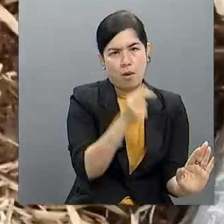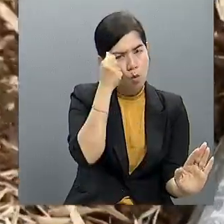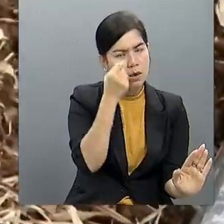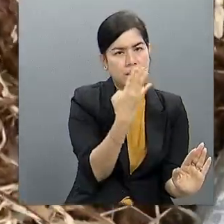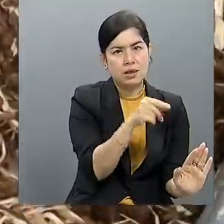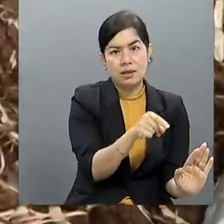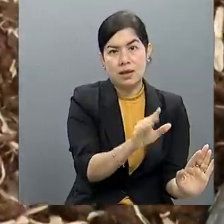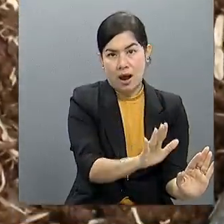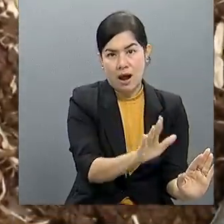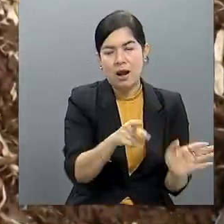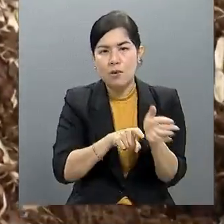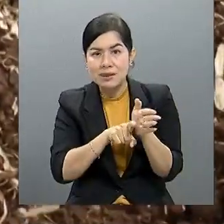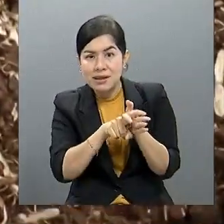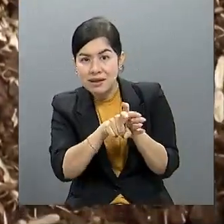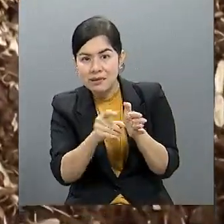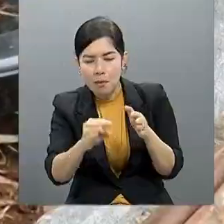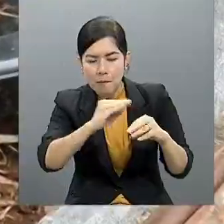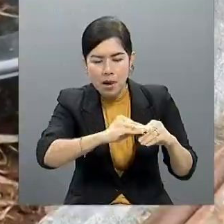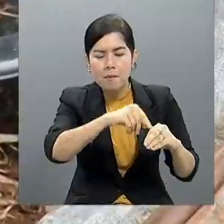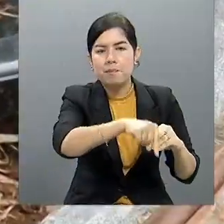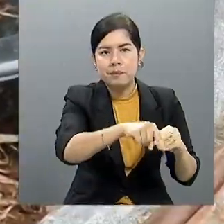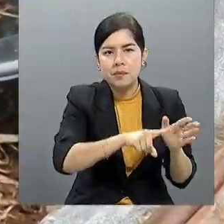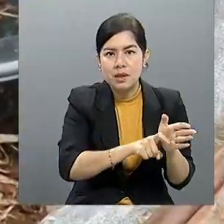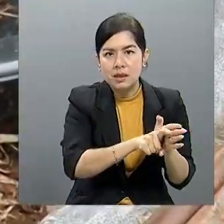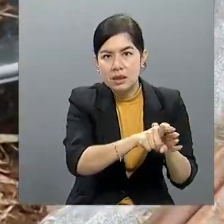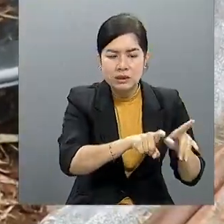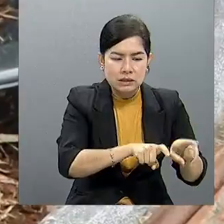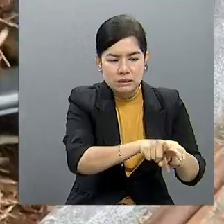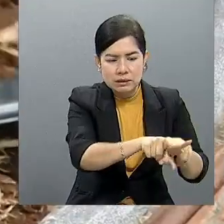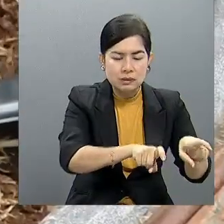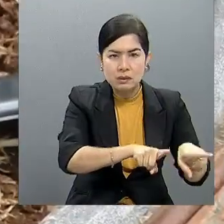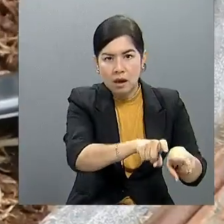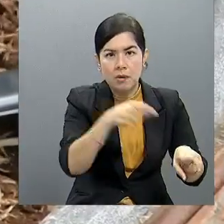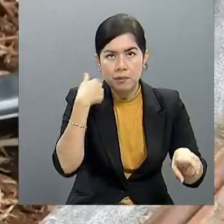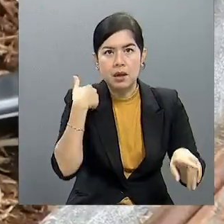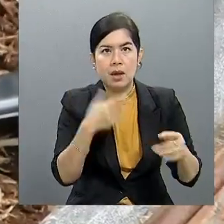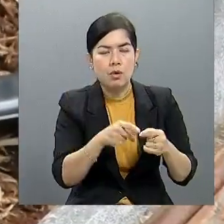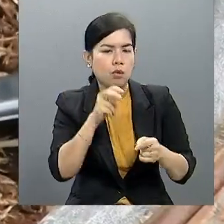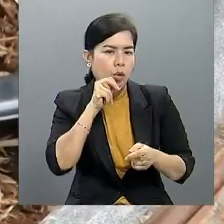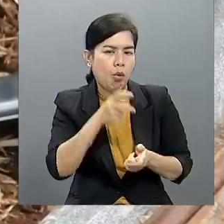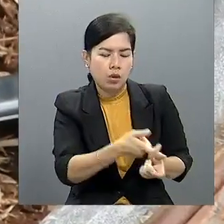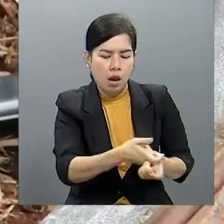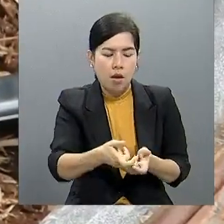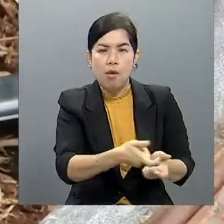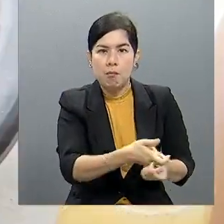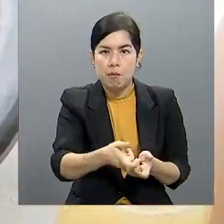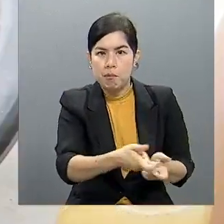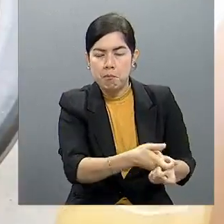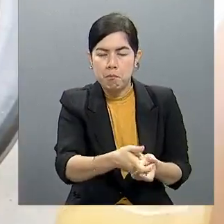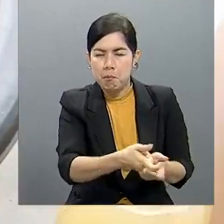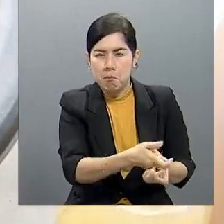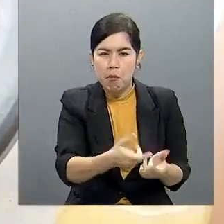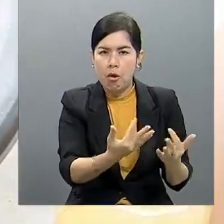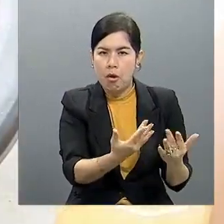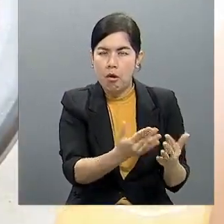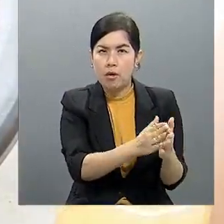่ลงไปในระหว่างนี้นะคะเขาบอกวาจะต้องคอยรถน้ำแล้วกดูความชื้นให้สัพักันรอนานประมาณ 1 เดือน